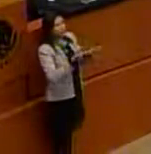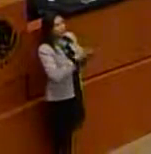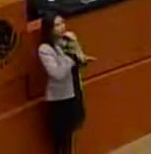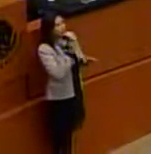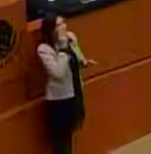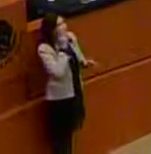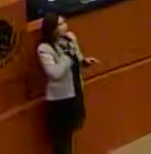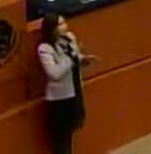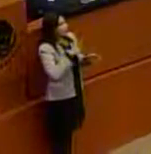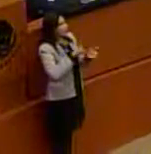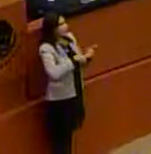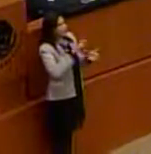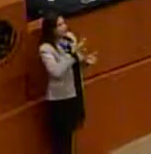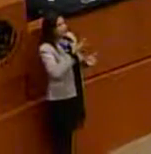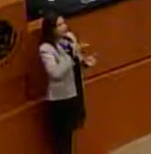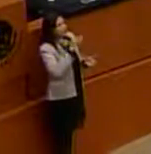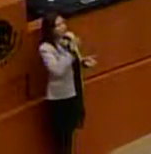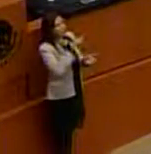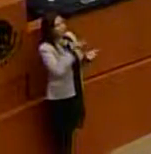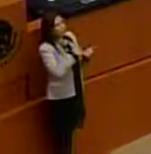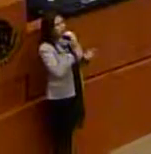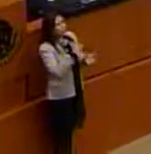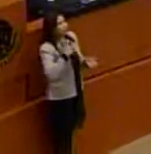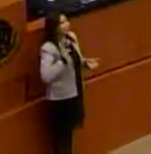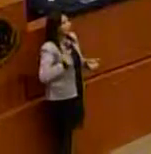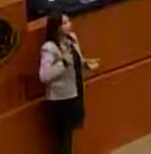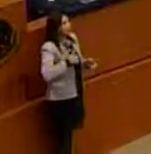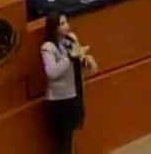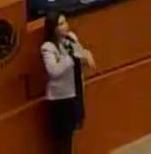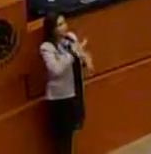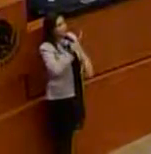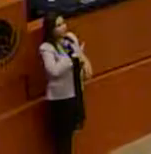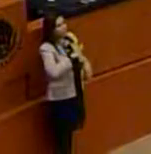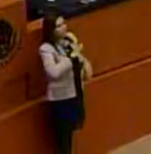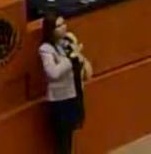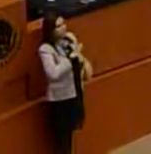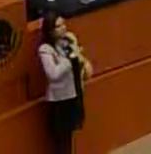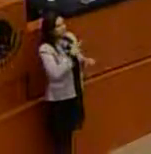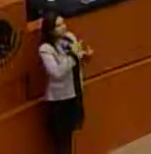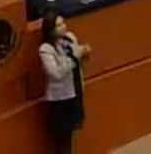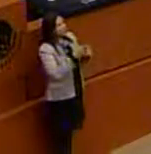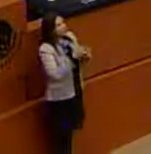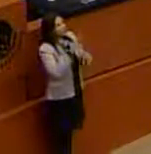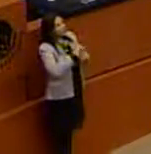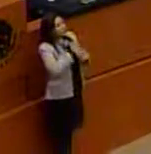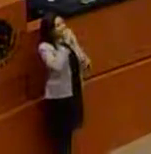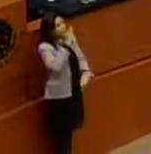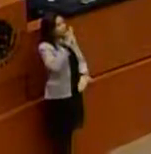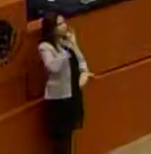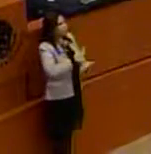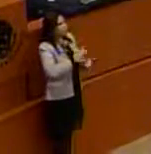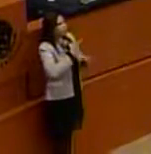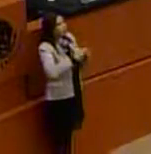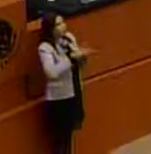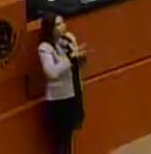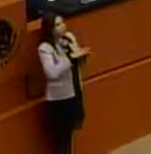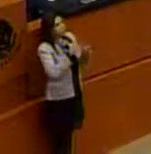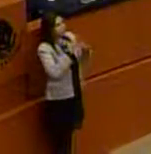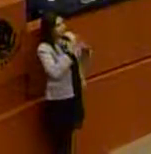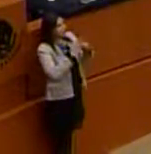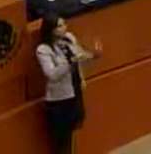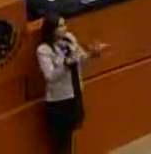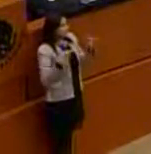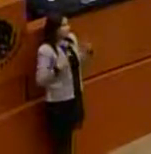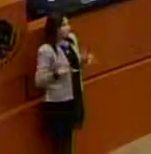de RBI au Canada une légère augmentation du taux de divorce, ce qui montre qu'il y a un petit impact sur l'autonomie. Le